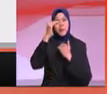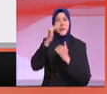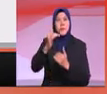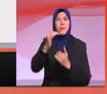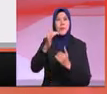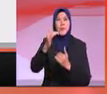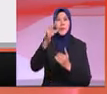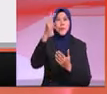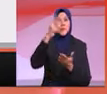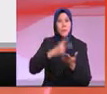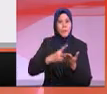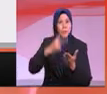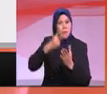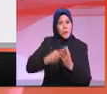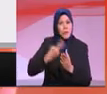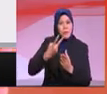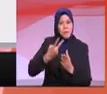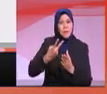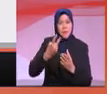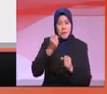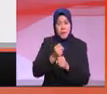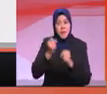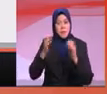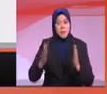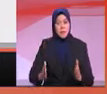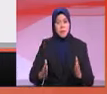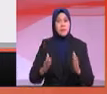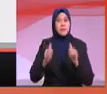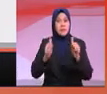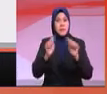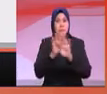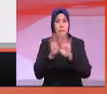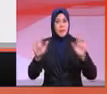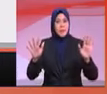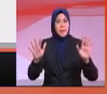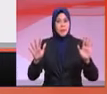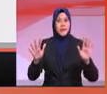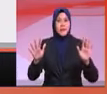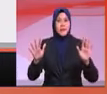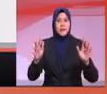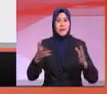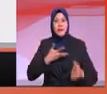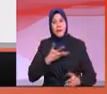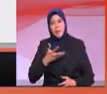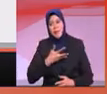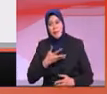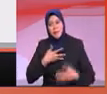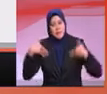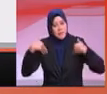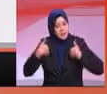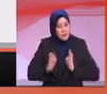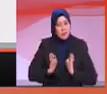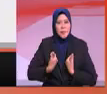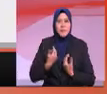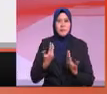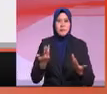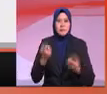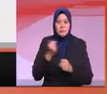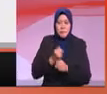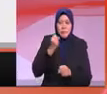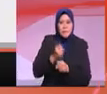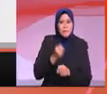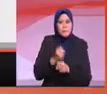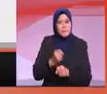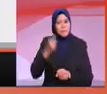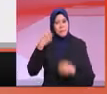10 bulan di lapangan. Petugas-petugas kesihatan pun dah, orang kata dah lesu dari segi mental dan juga fizikal.